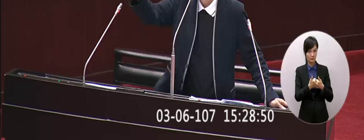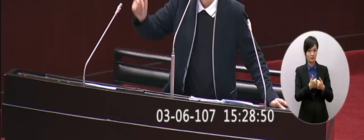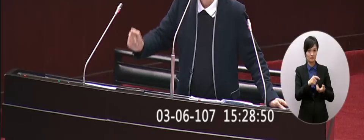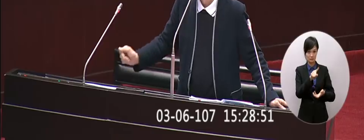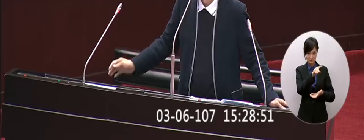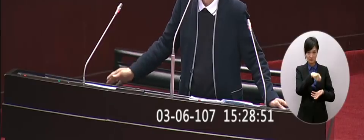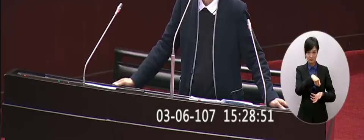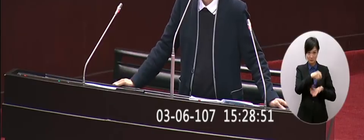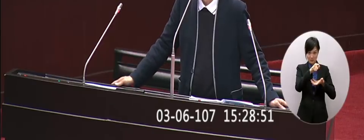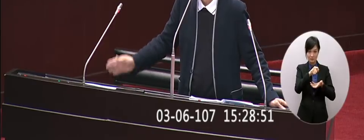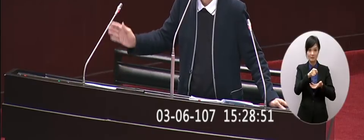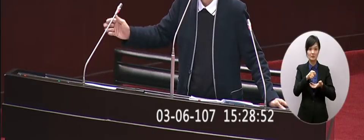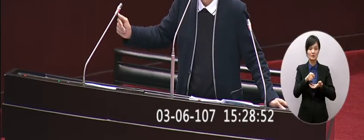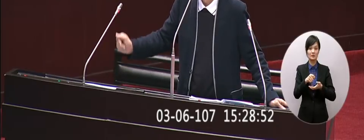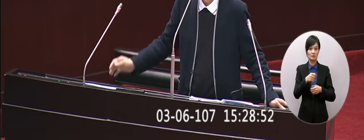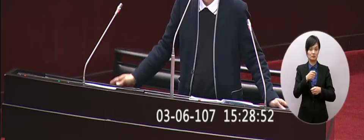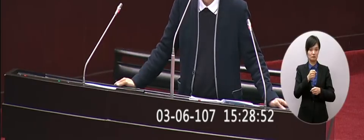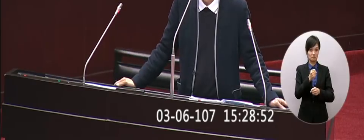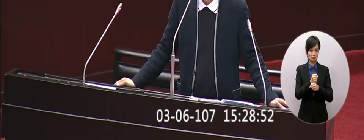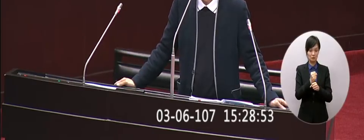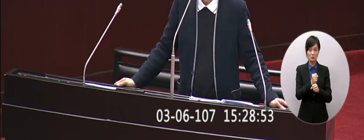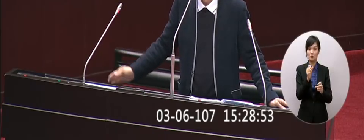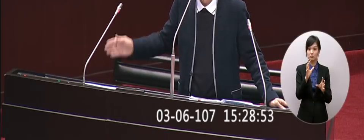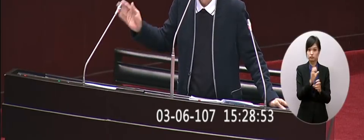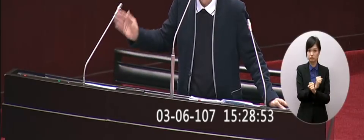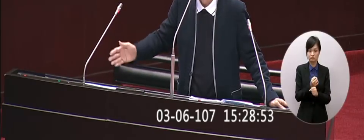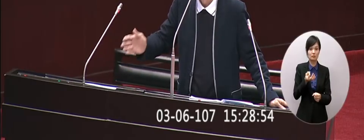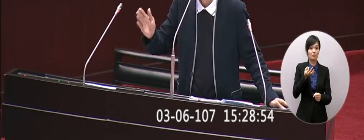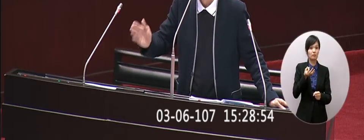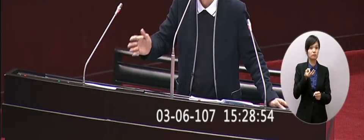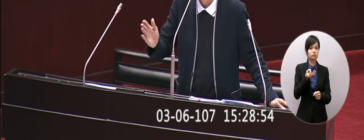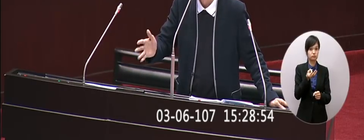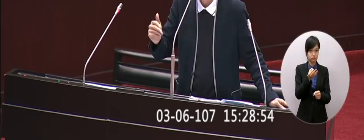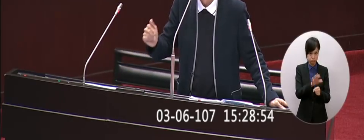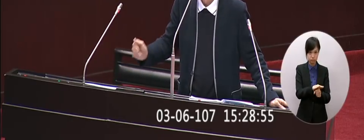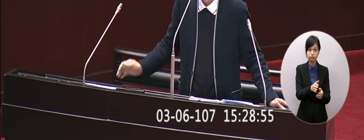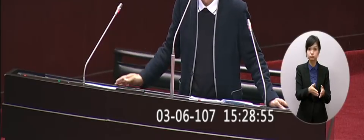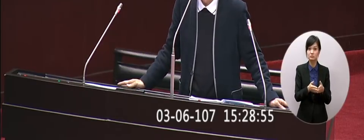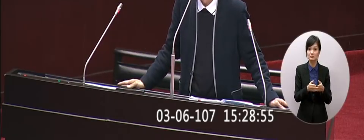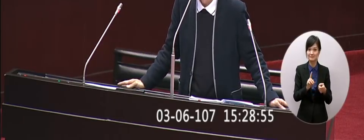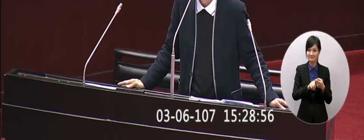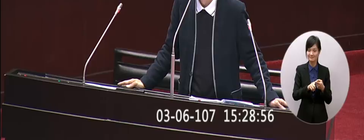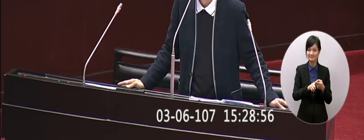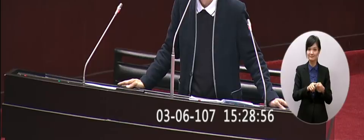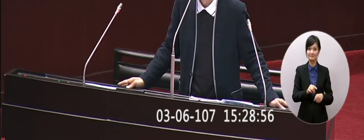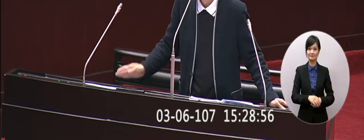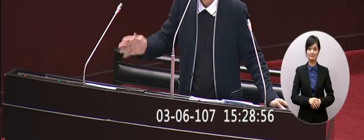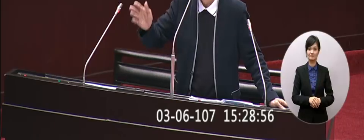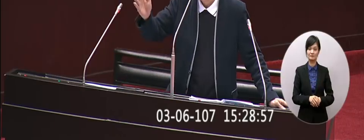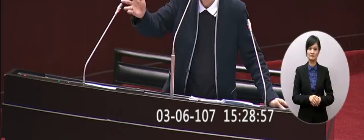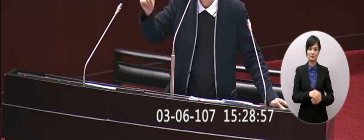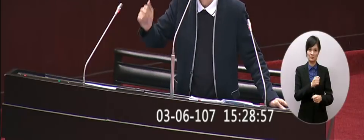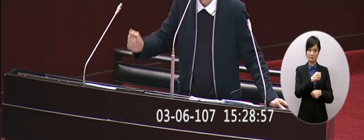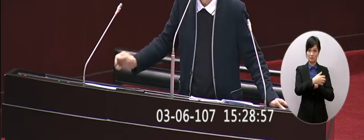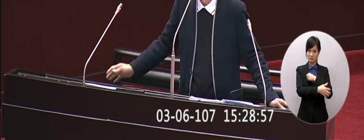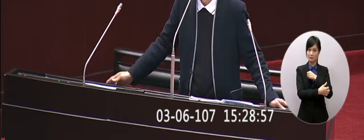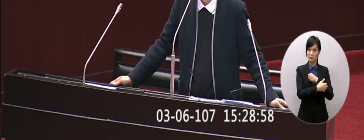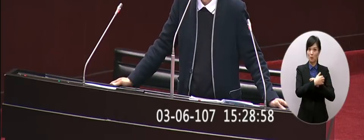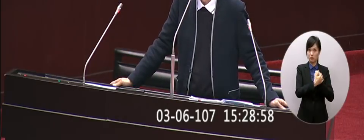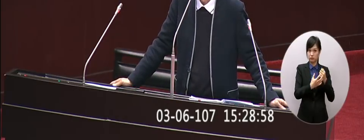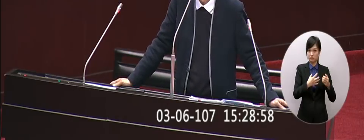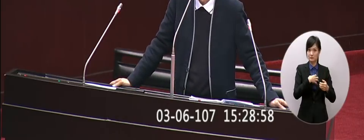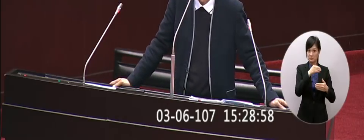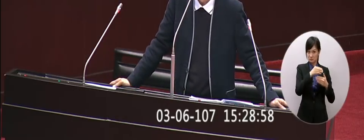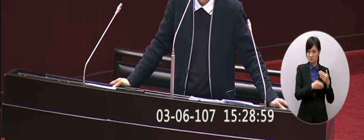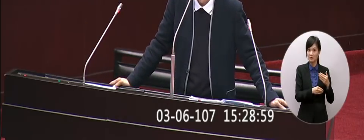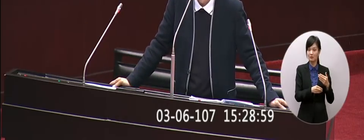就是你当时的提案，在救护法，我们好多的劳工保险条例的修正条文，也是院长在